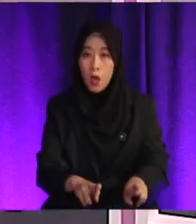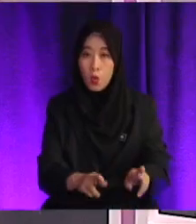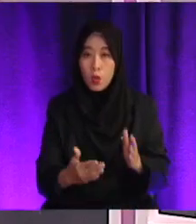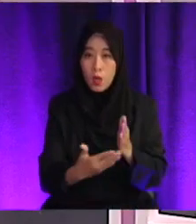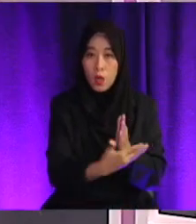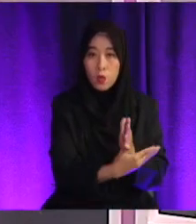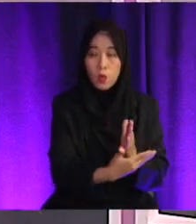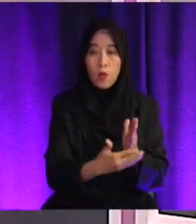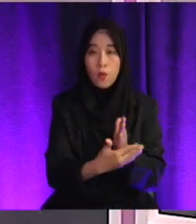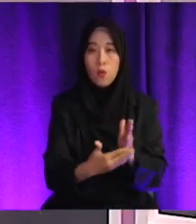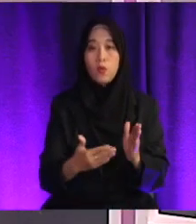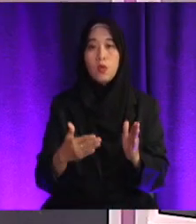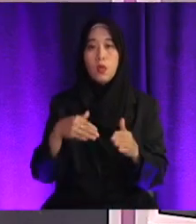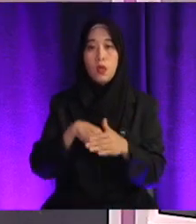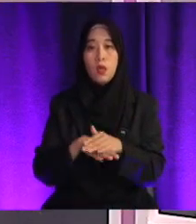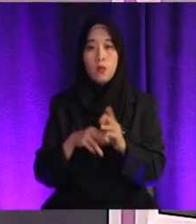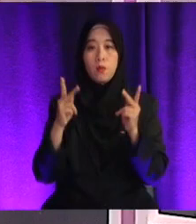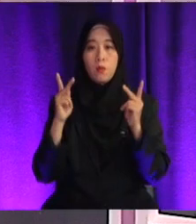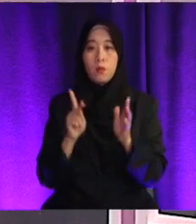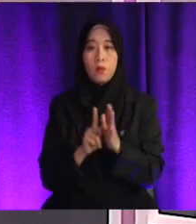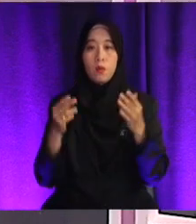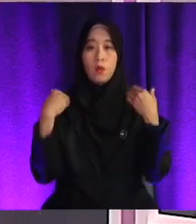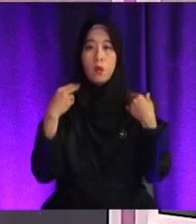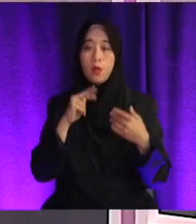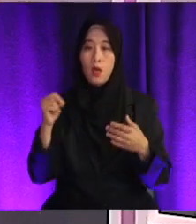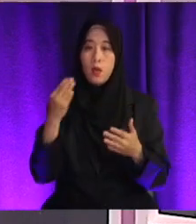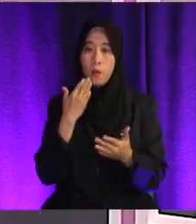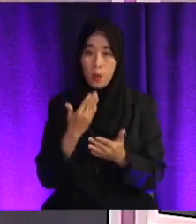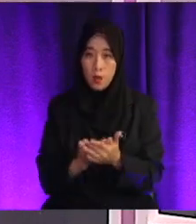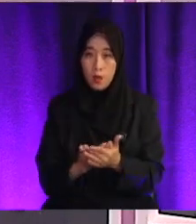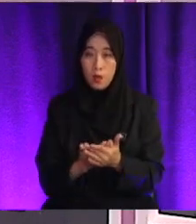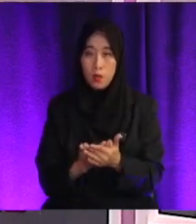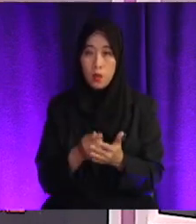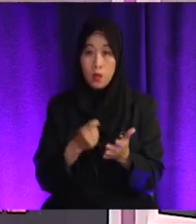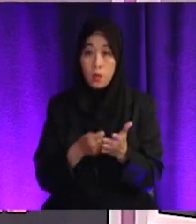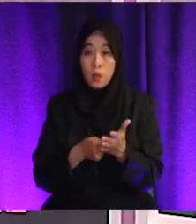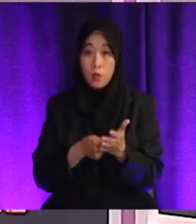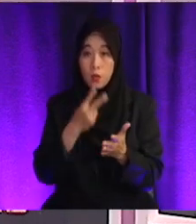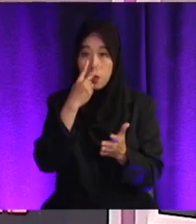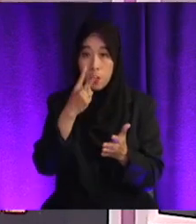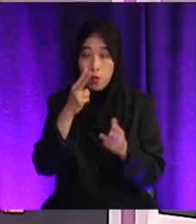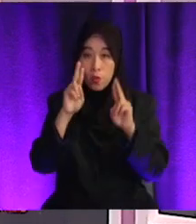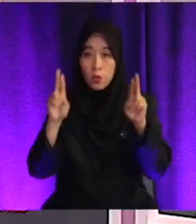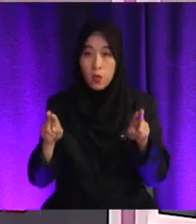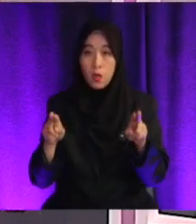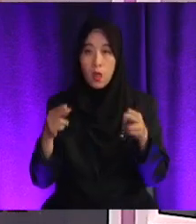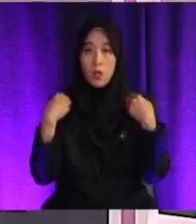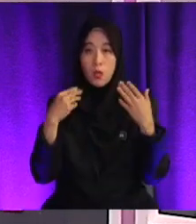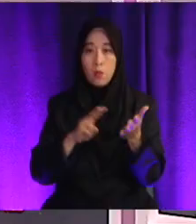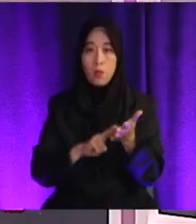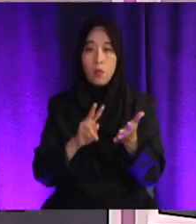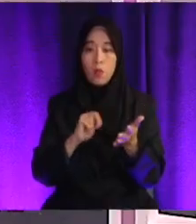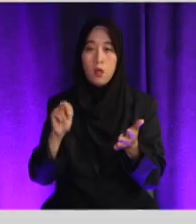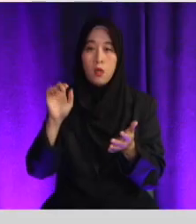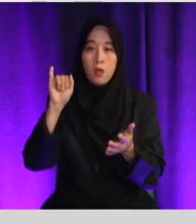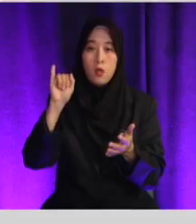keadaan baik. Yang baik. Okey. Manakala tiba-tibalah kita test tiba-tiba dapat bacaan infinity. Okey,